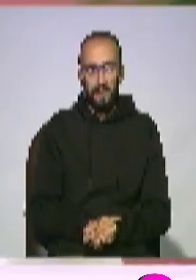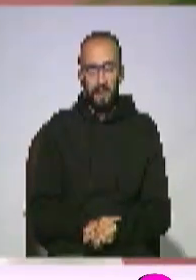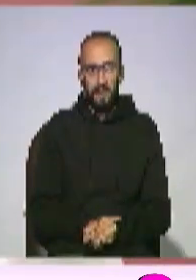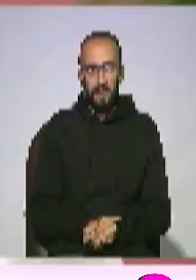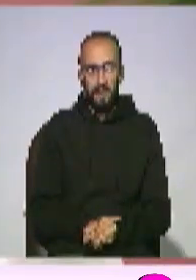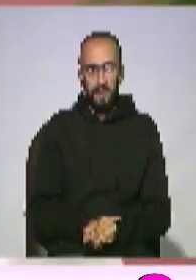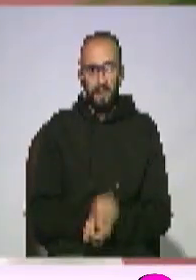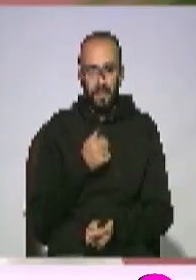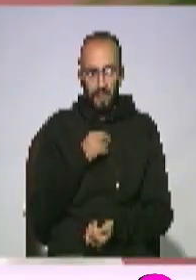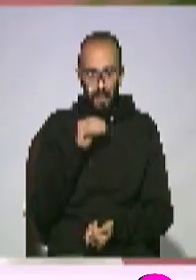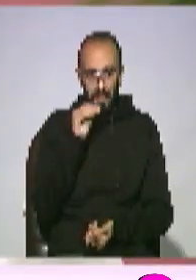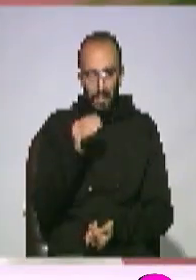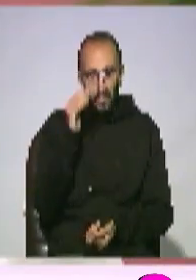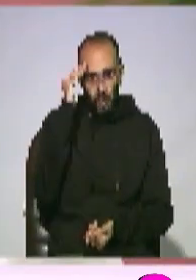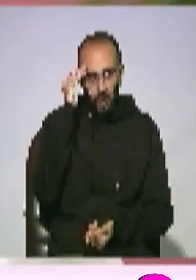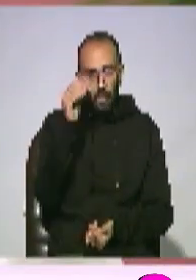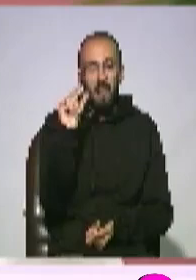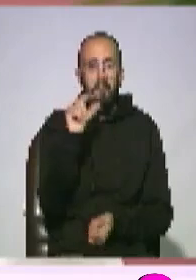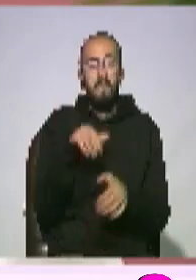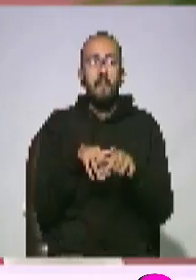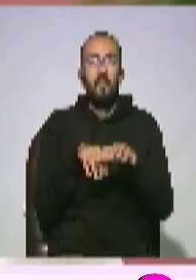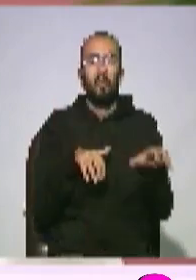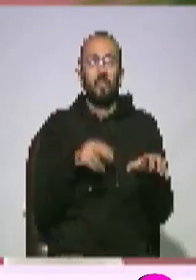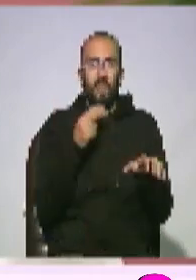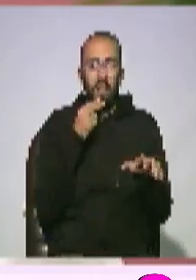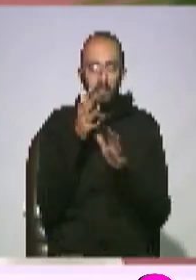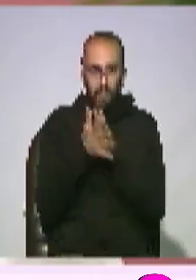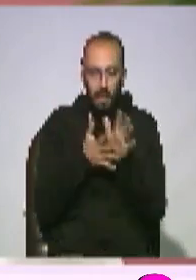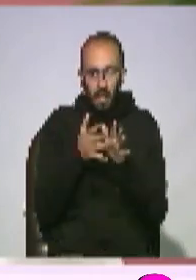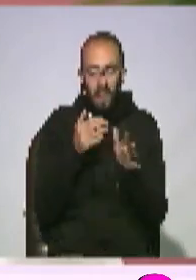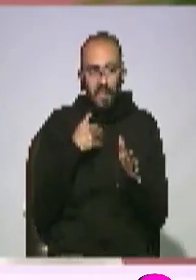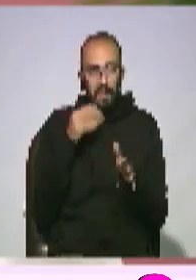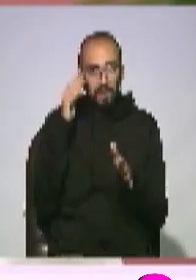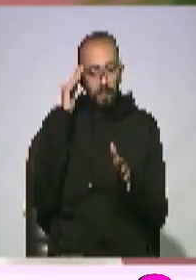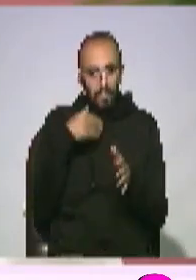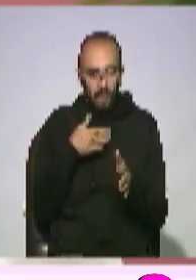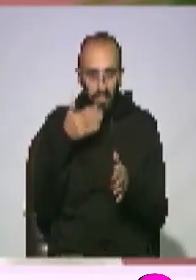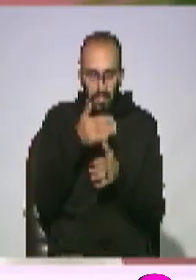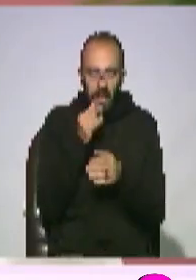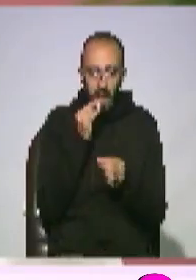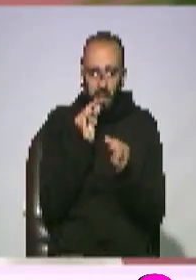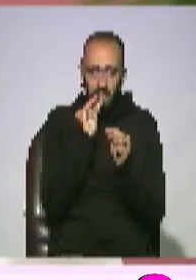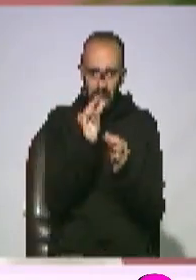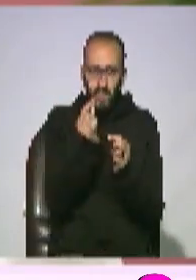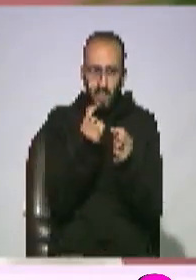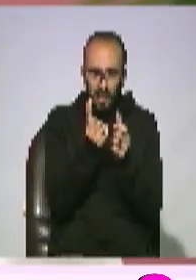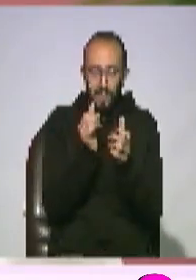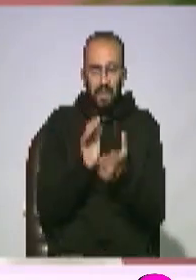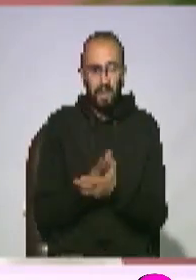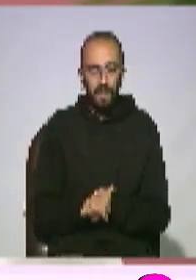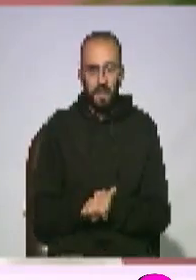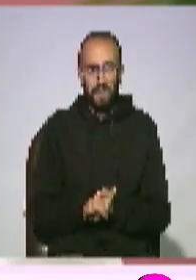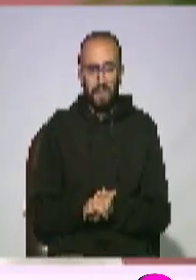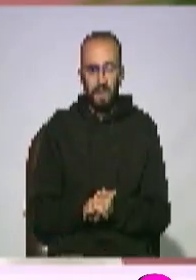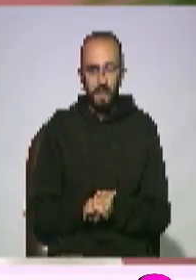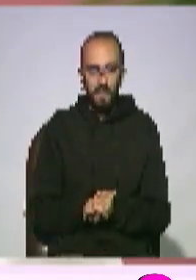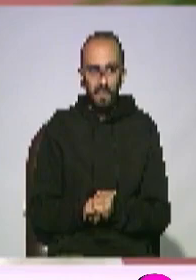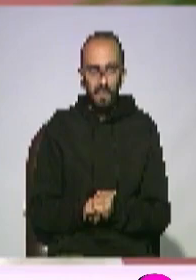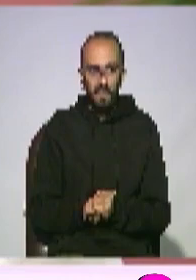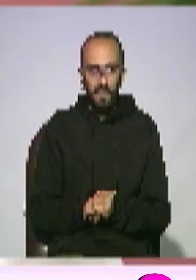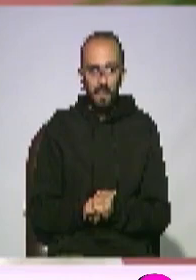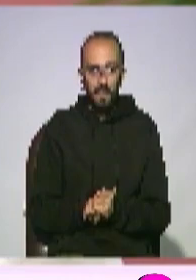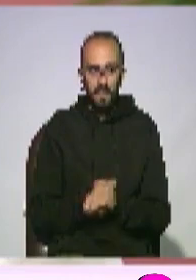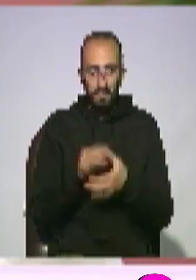انا اشكر القناه على اتاحت لي الفرصه اعمل المداخله الصغيره ديت. واشكركم مره ثانيه